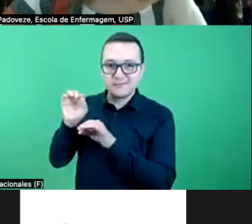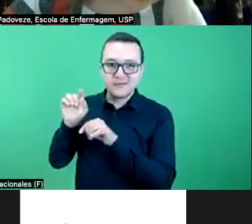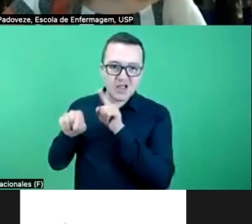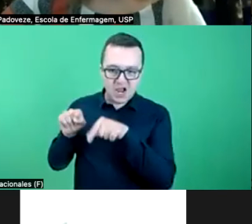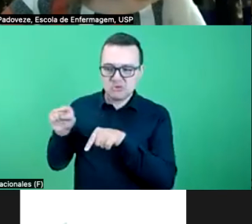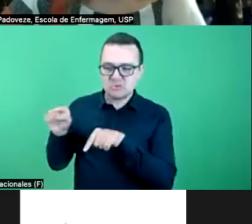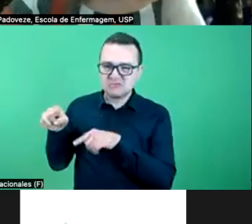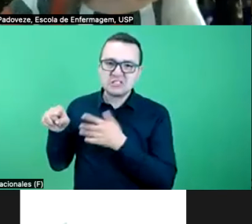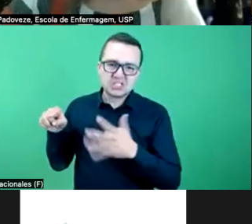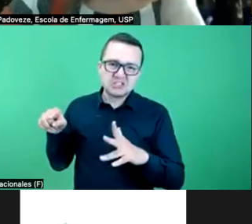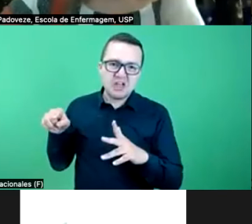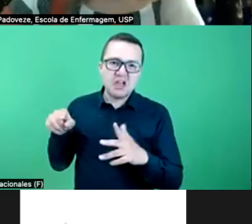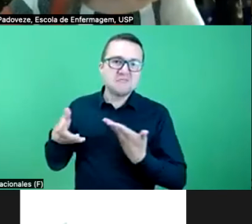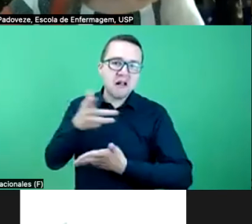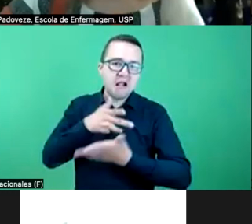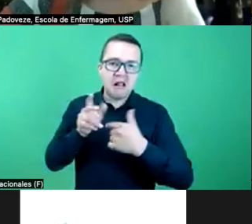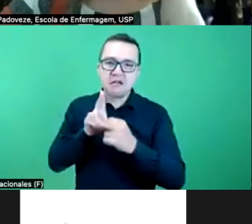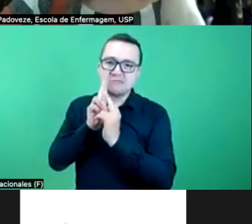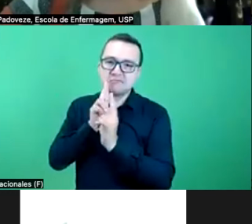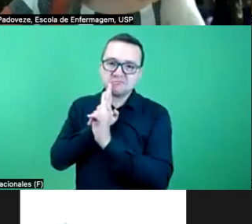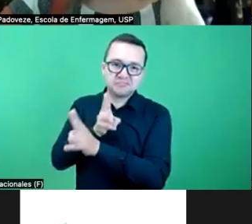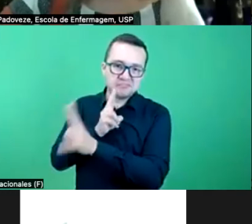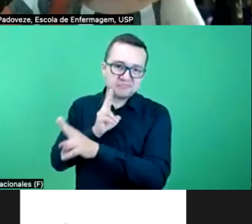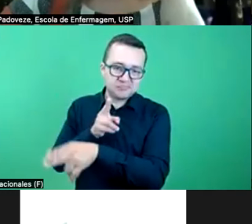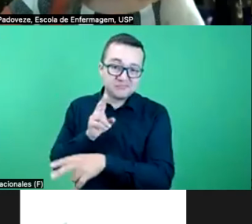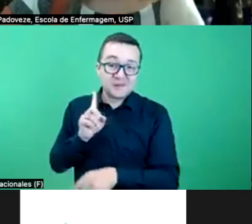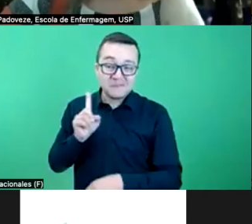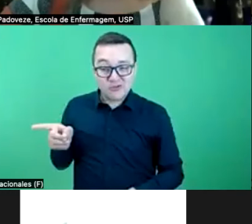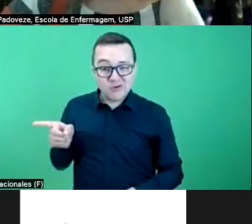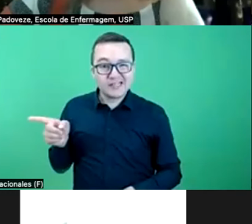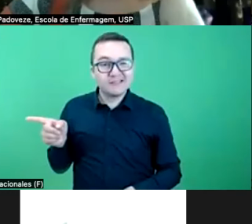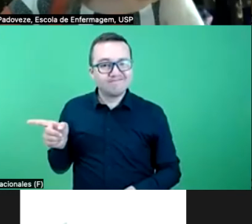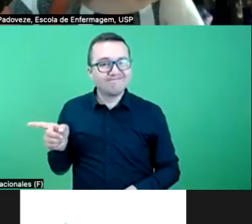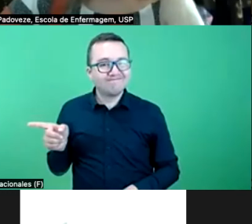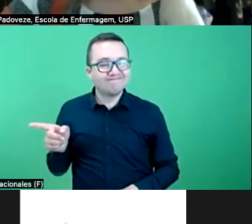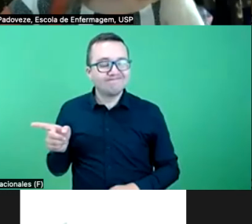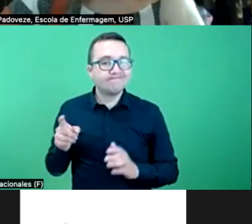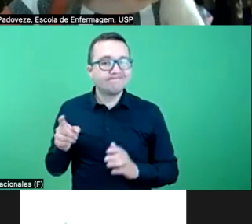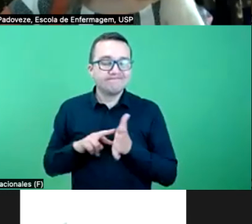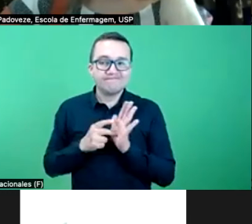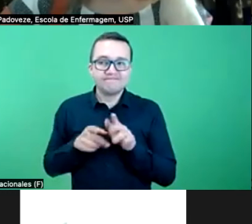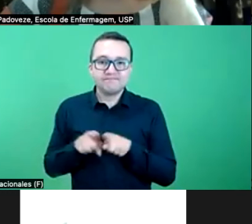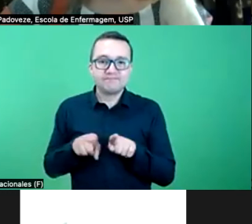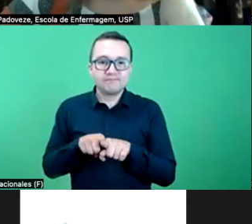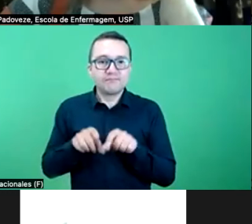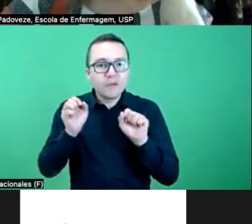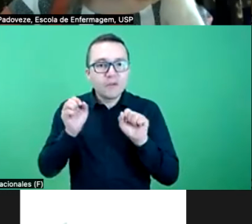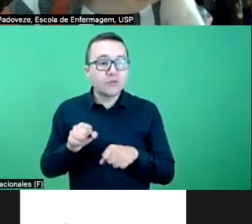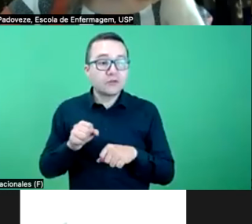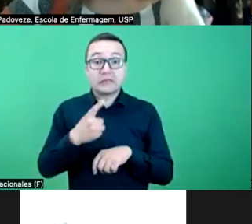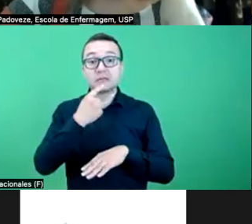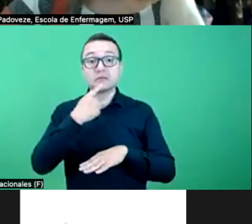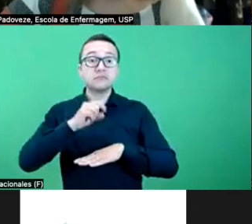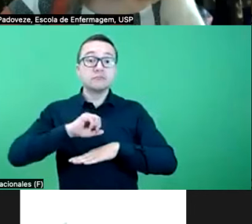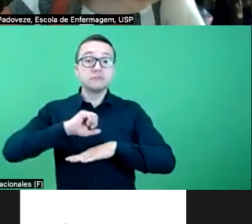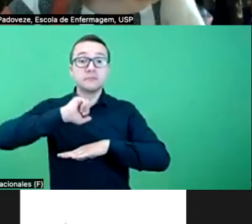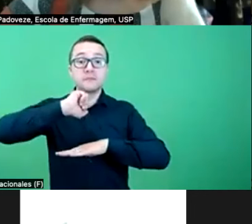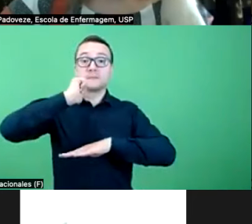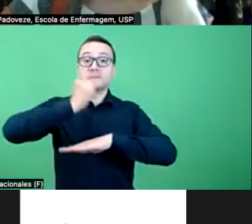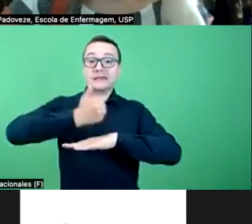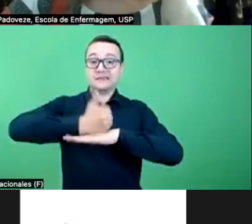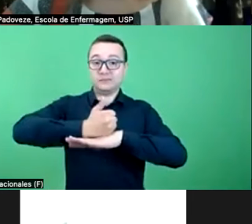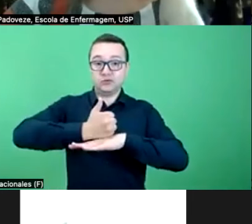On a déjà répondu à certaines de ces questions. Encore une fois, il y a un véritable besoin d'articuler cette